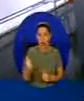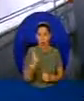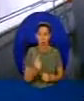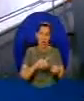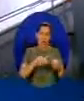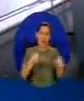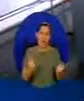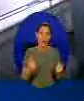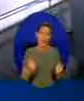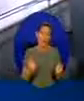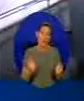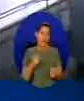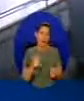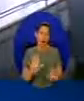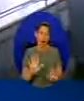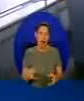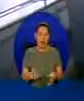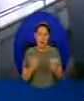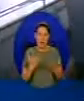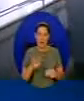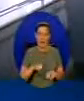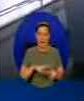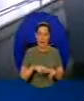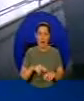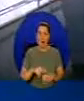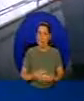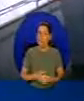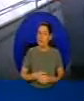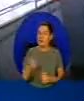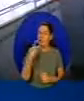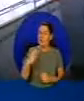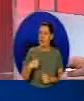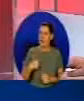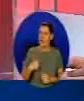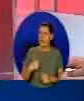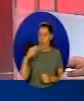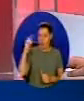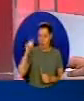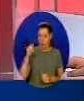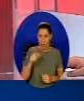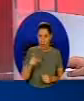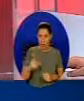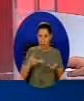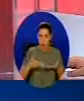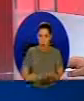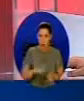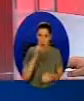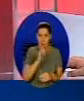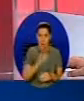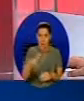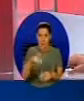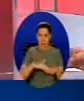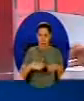נכון בטבע, ואז באה הסביבה ובוחרת את מי שמותר. תגיד עכשיו, התיאוריה הזו נולדה באותו מסע פיזי על